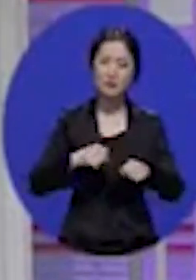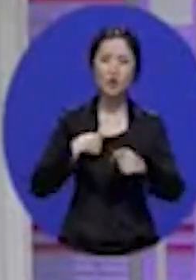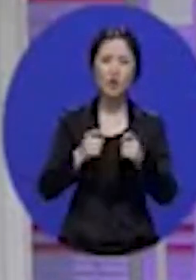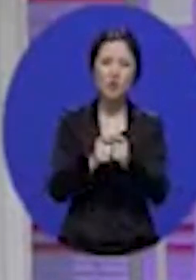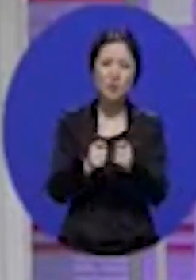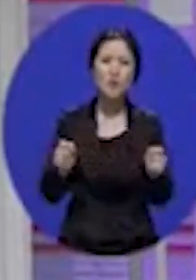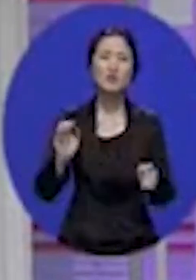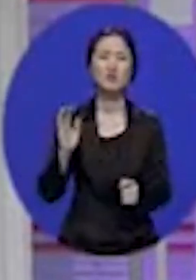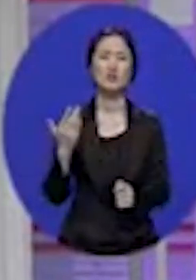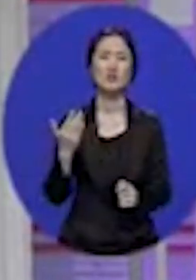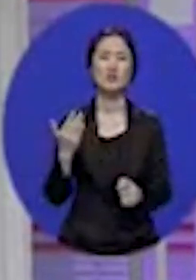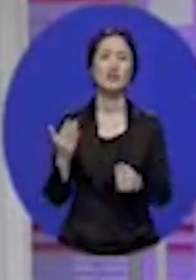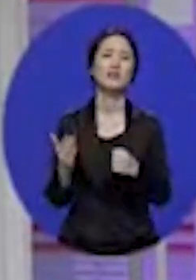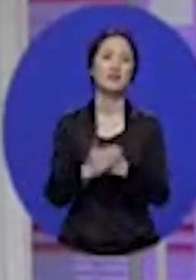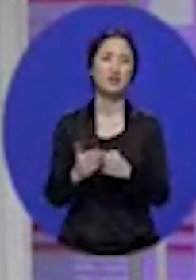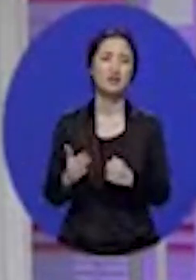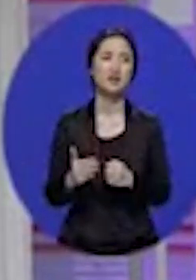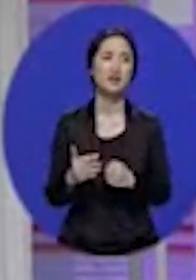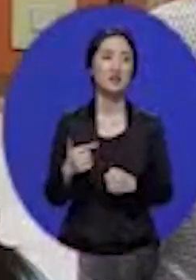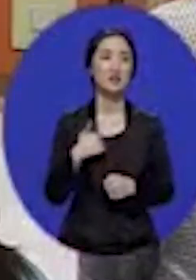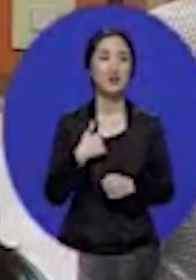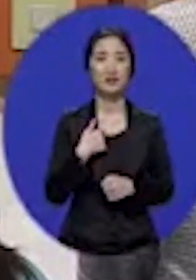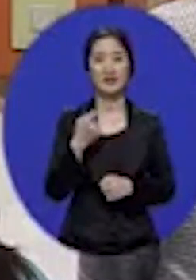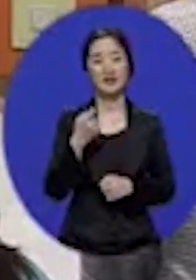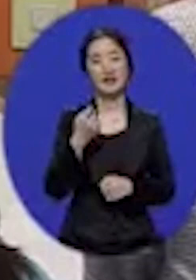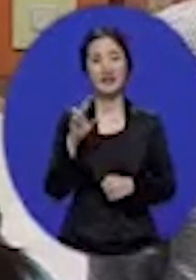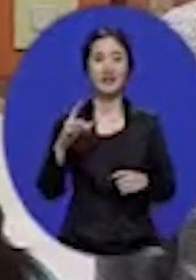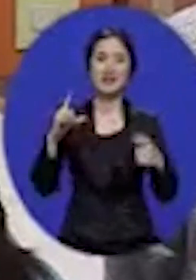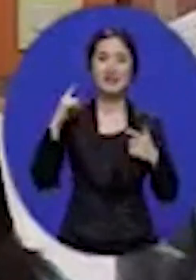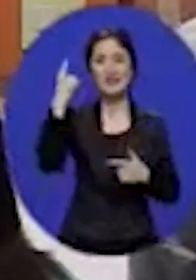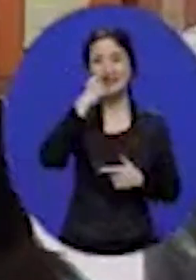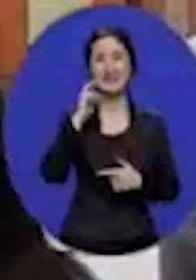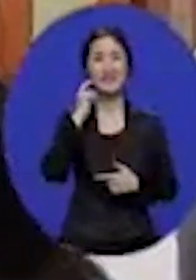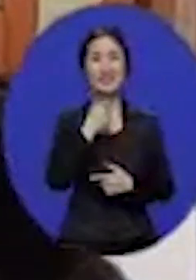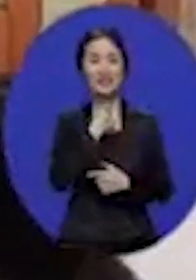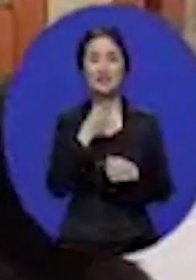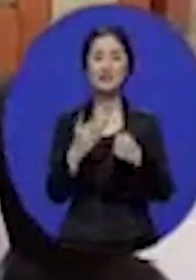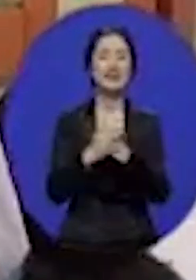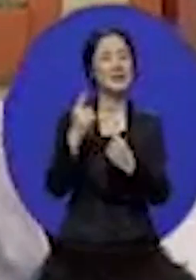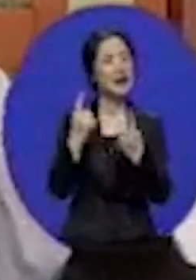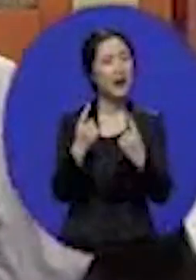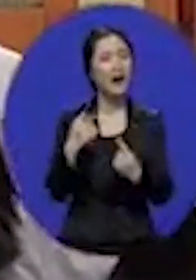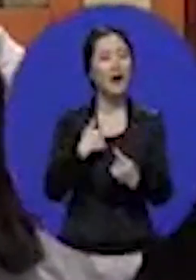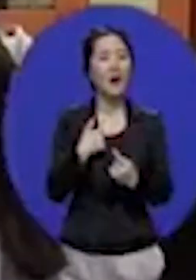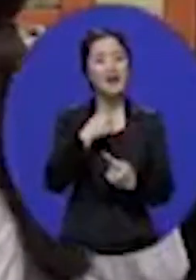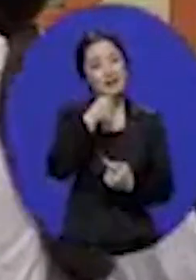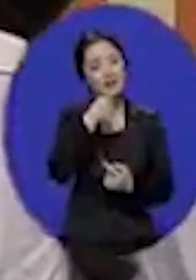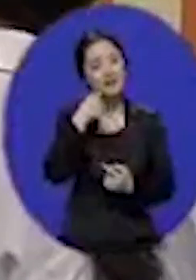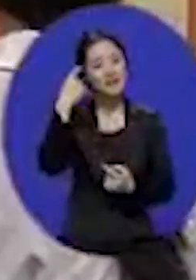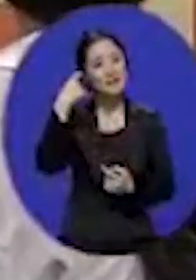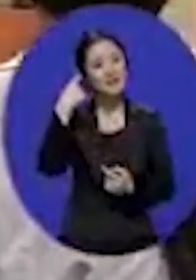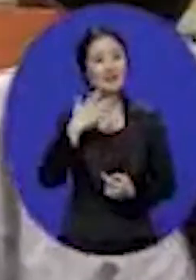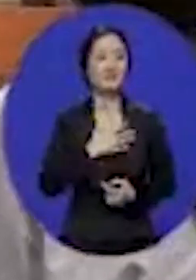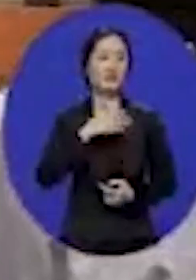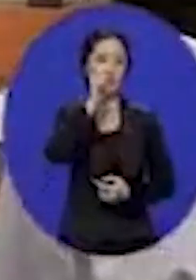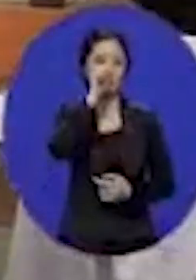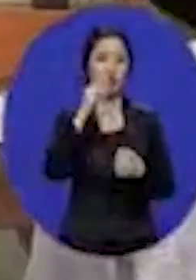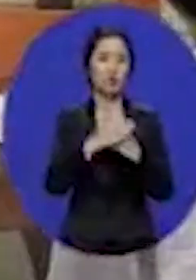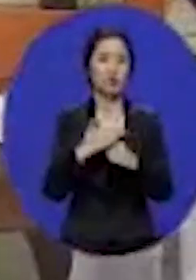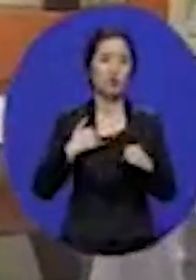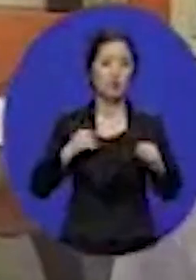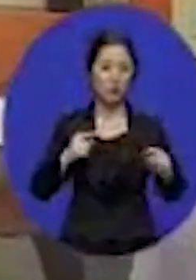아나운서가 근사해서 뭐 이래서 하고 싶은 게 아니라 그냥 나의 천직이라고 생각을 했었거든요. 근데 현실은 그렇지가